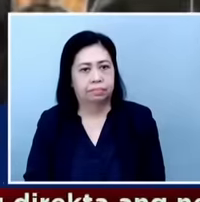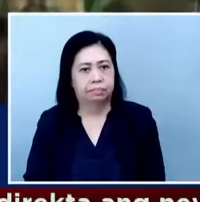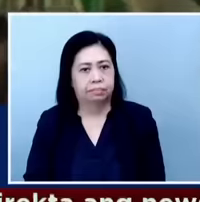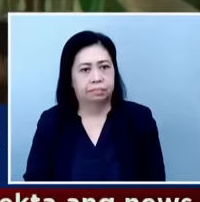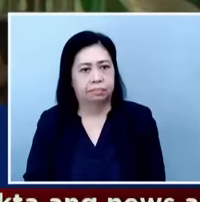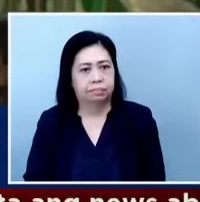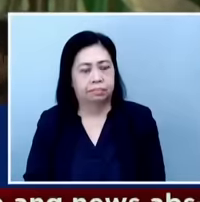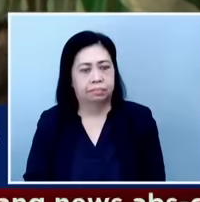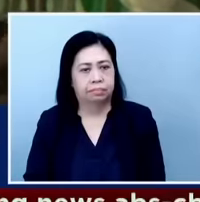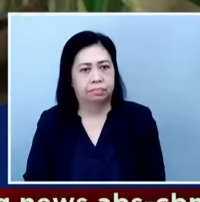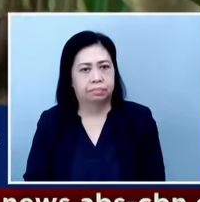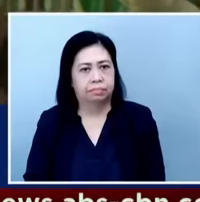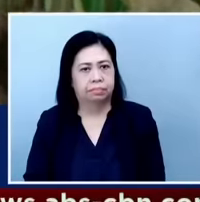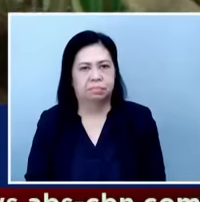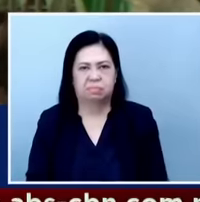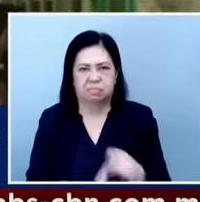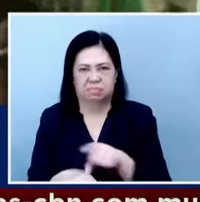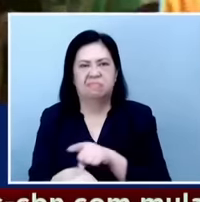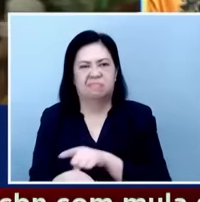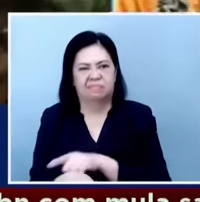Mahaba pa to.